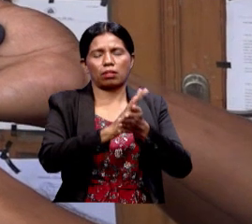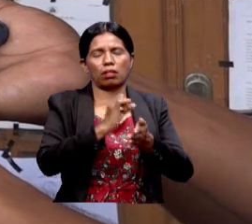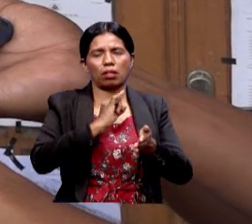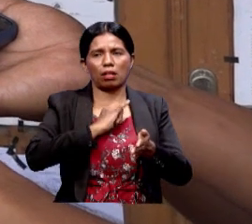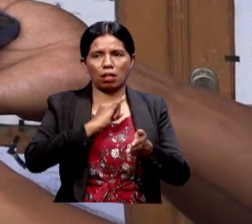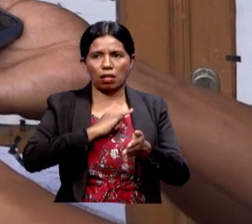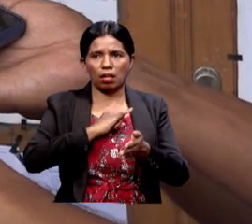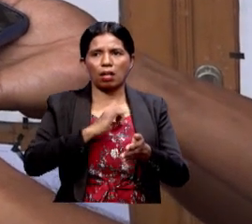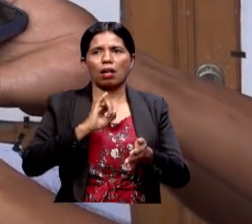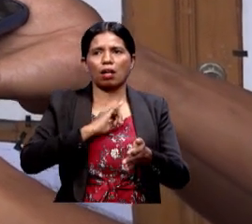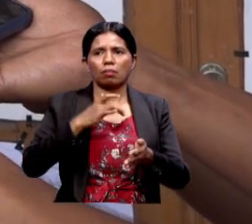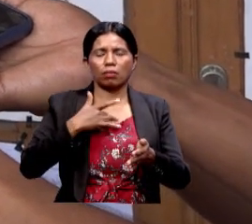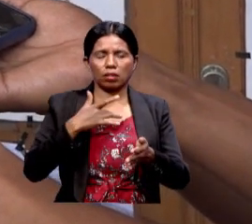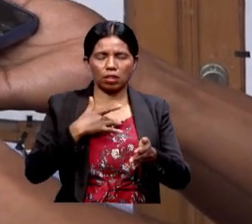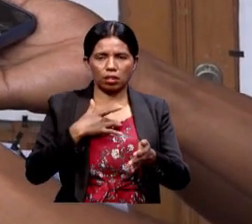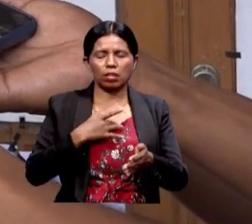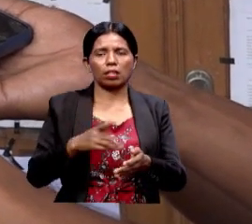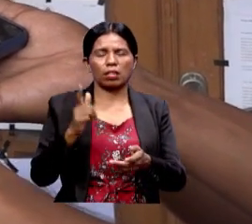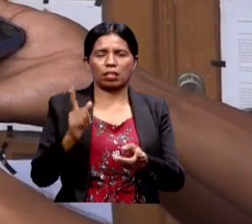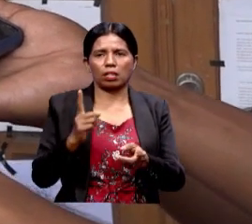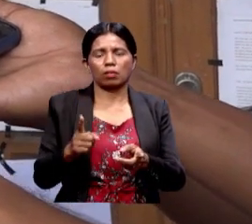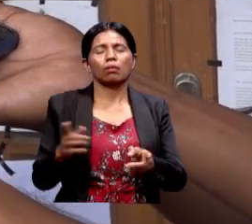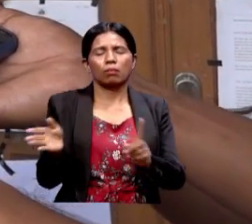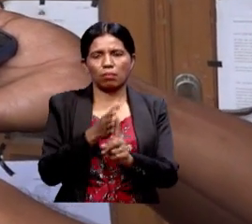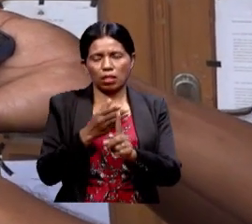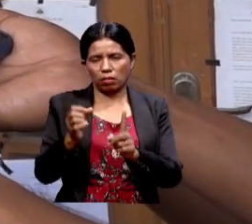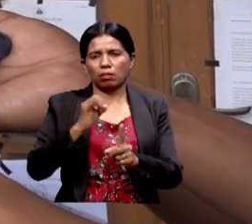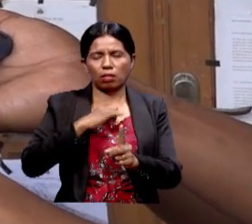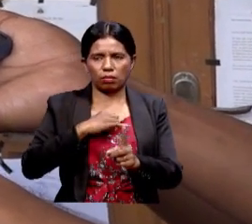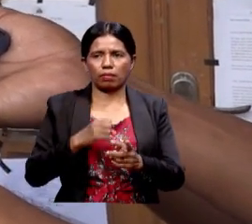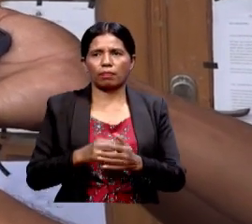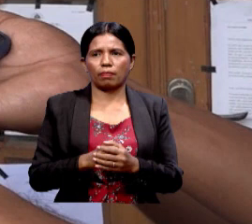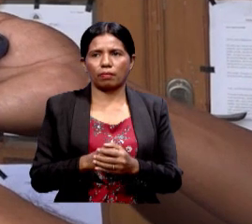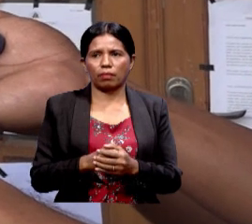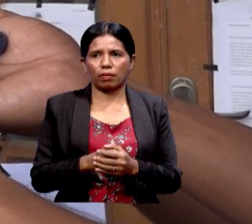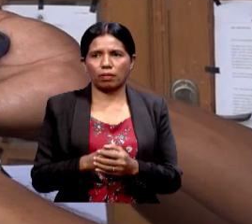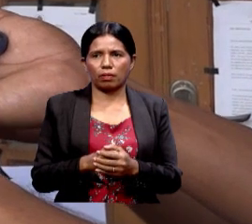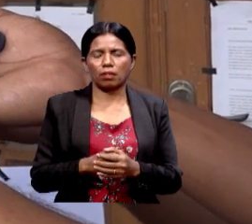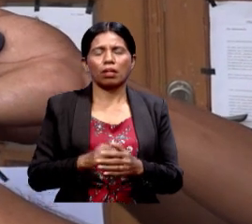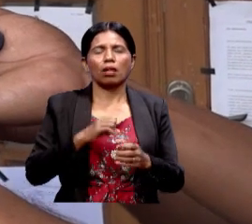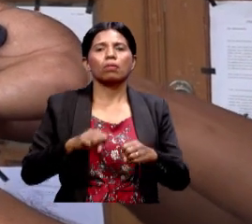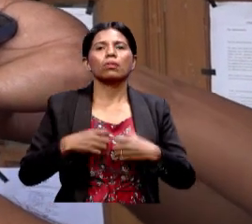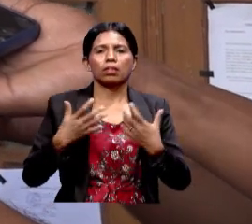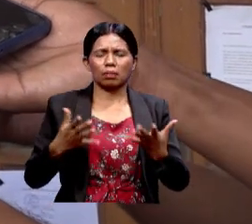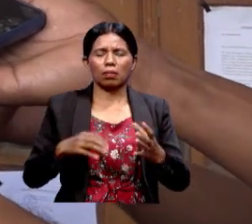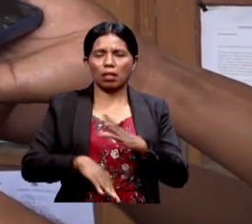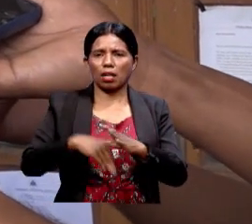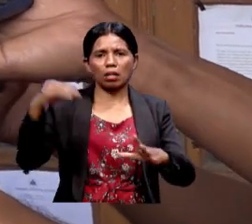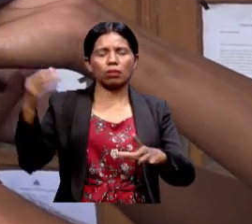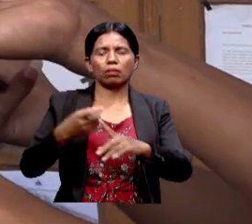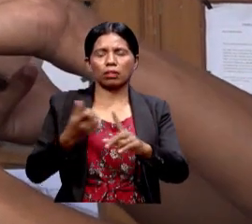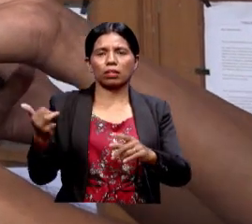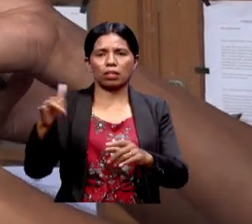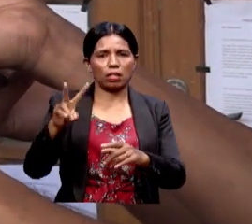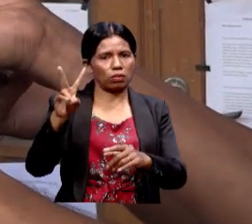entau hau musin tian sa amia saru Hau sinti amia saru, agora hau halun sama ka hau bela sai husi sesu si serna erua